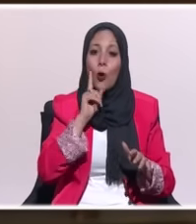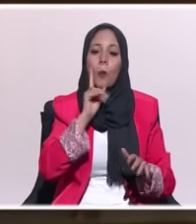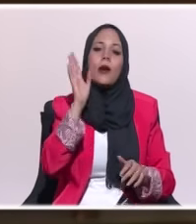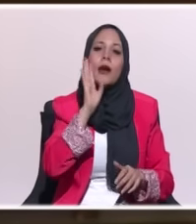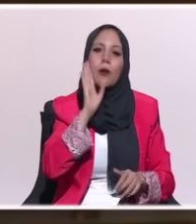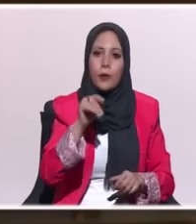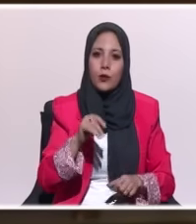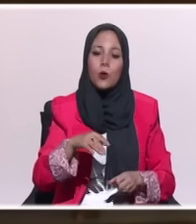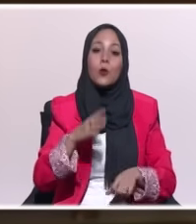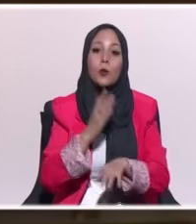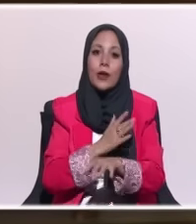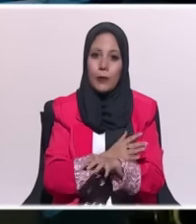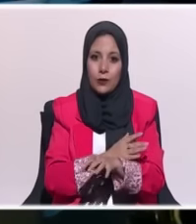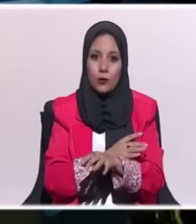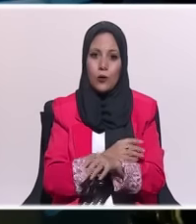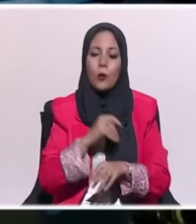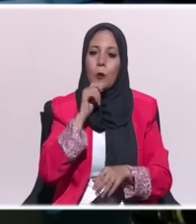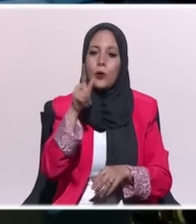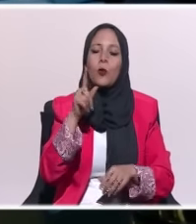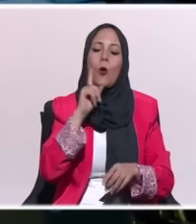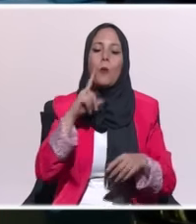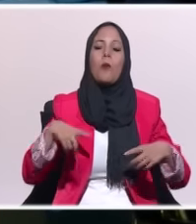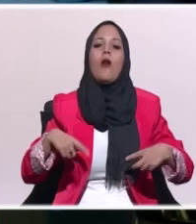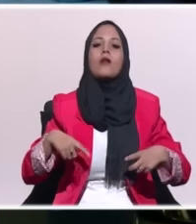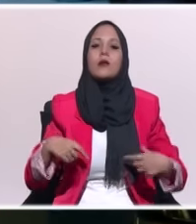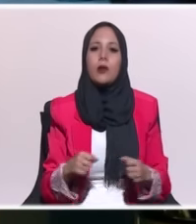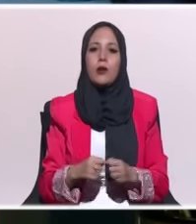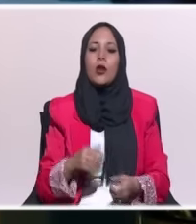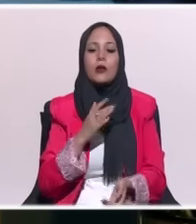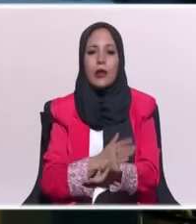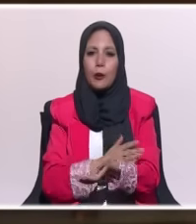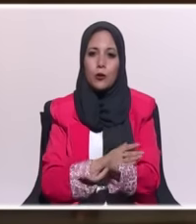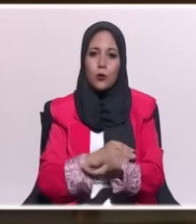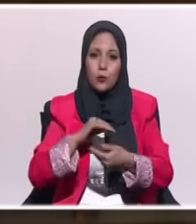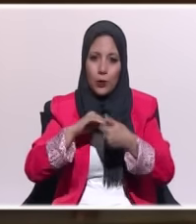وتعبت، وسيدة أم عظيمة ربت وتعبت.